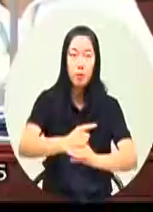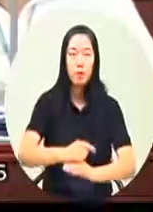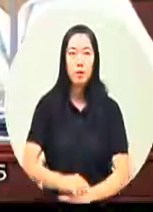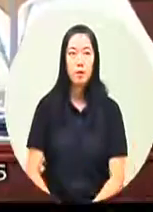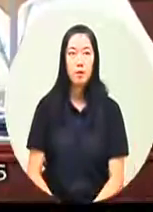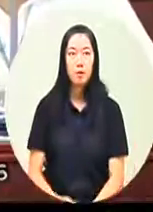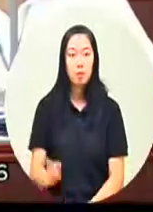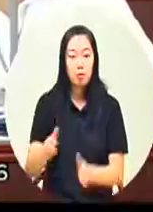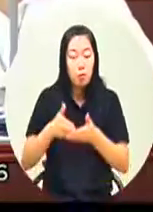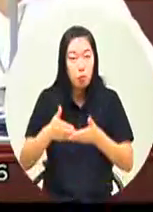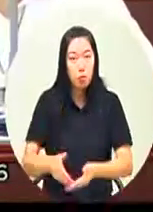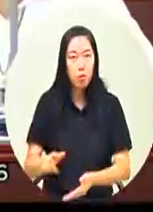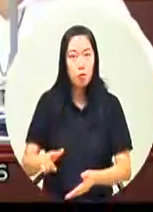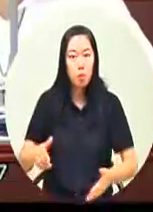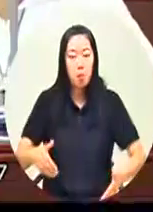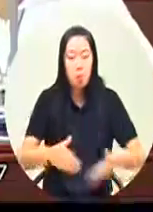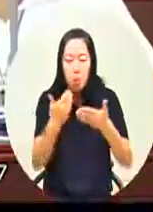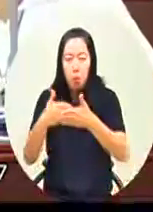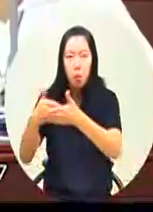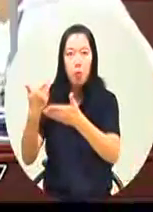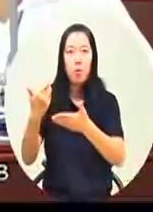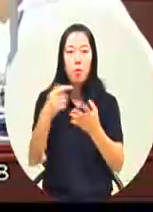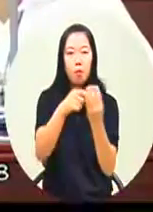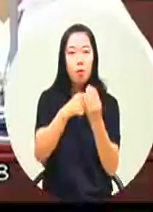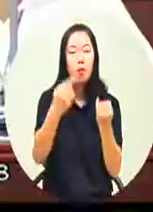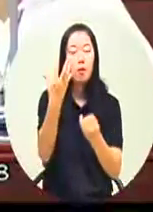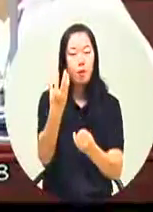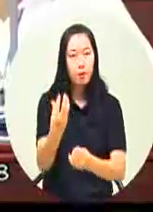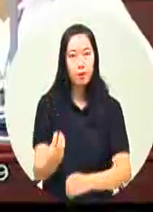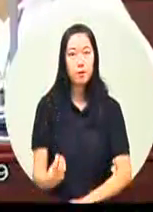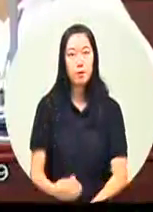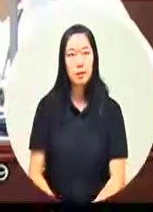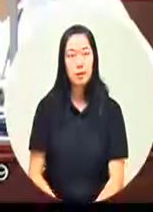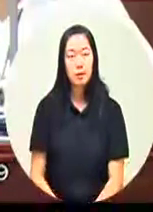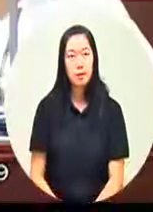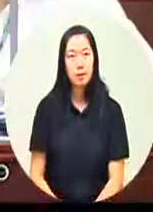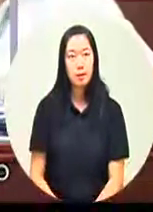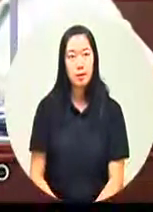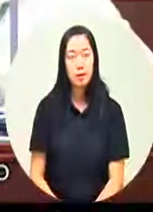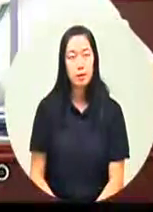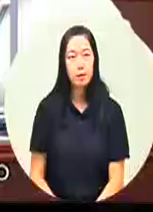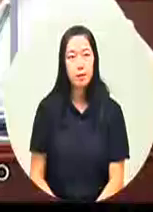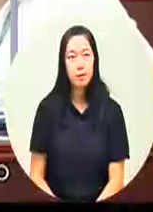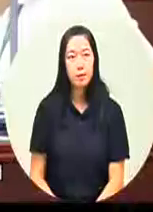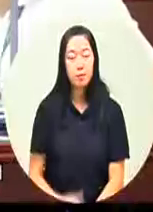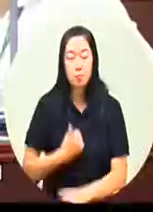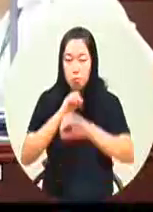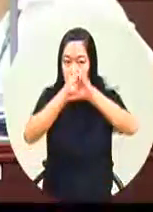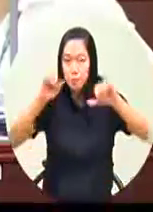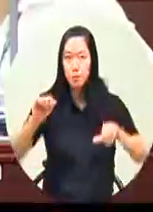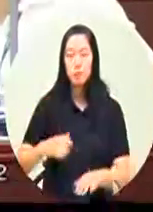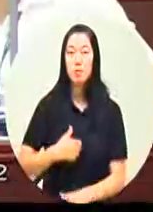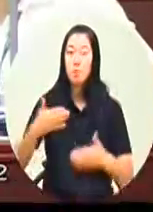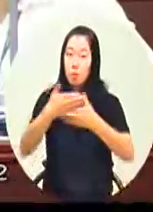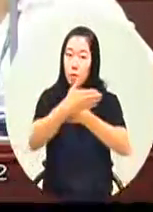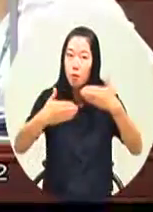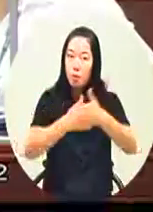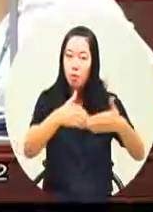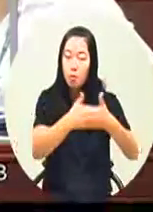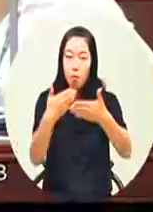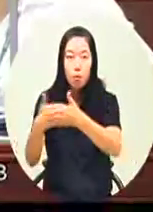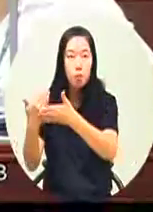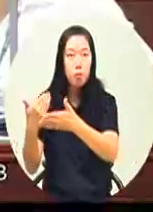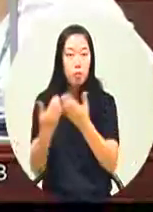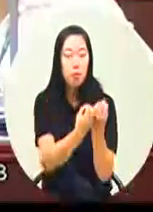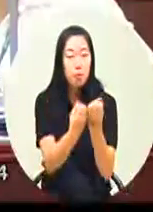在肇事的部分呢，也大幅的减少哈、哦。那事实上，我们从我们的交通肇事的案件来